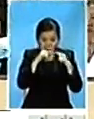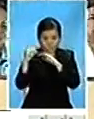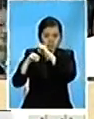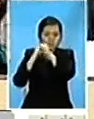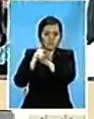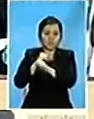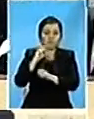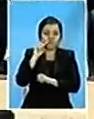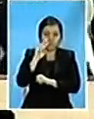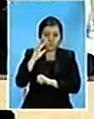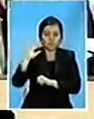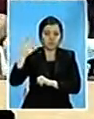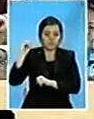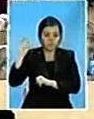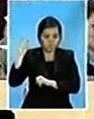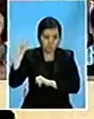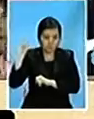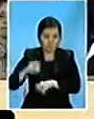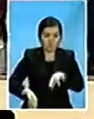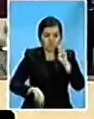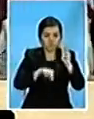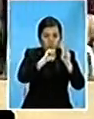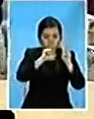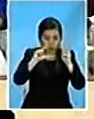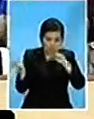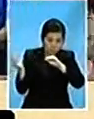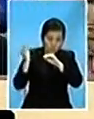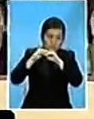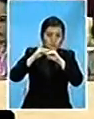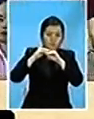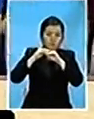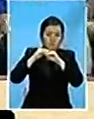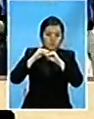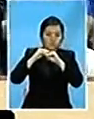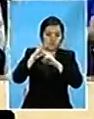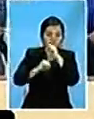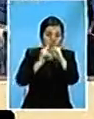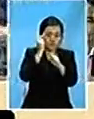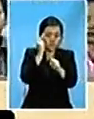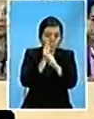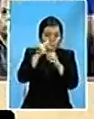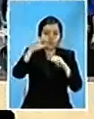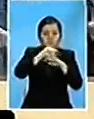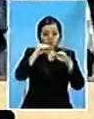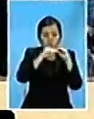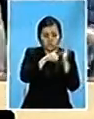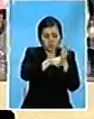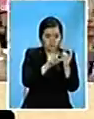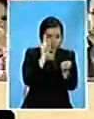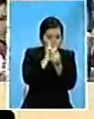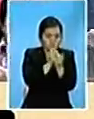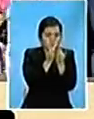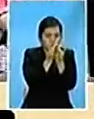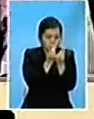ะครับเพื่อมารองรับโครงการจำนำข้าวทุกเม็ดของรัฐบาลในปีที่2ก็เป็นตัวเลขที่ผมก็ประหลาดใจนะครับเพราะว่